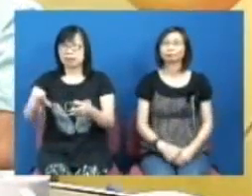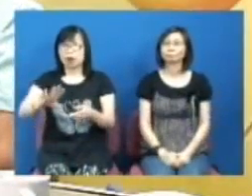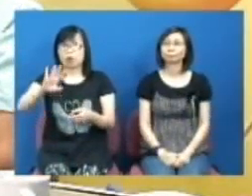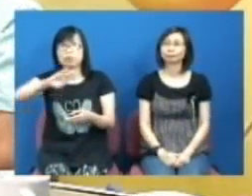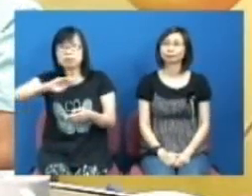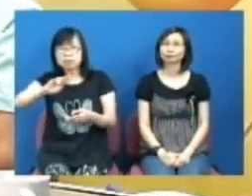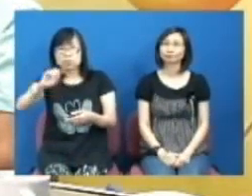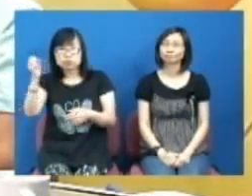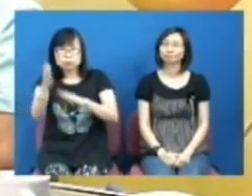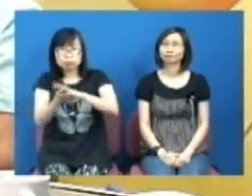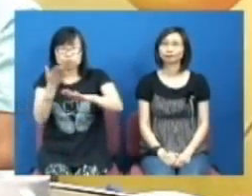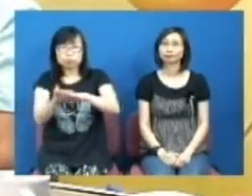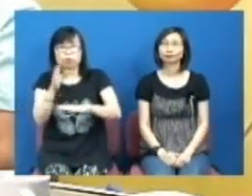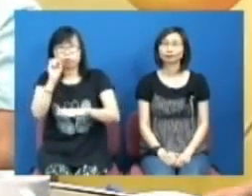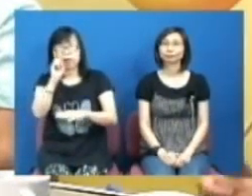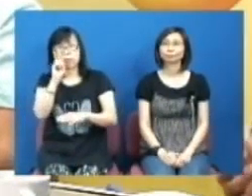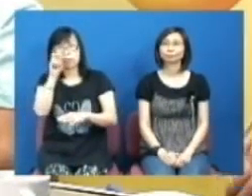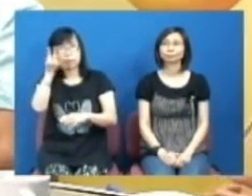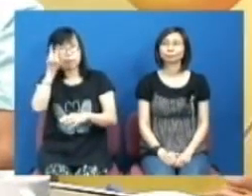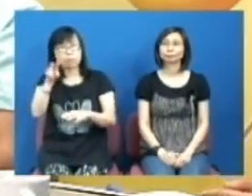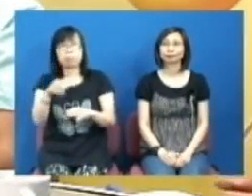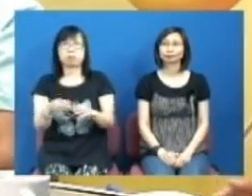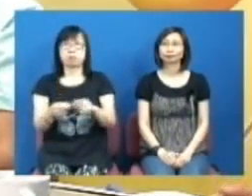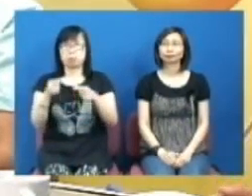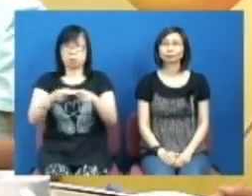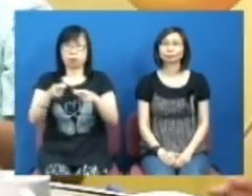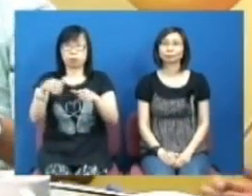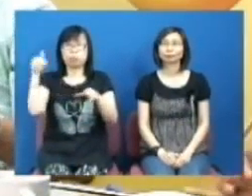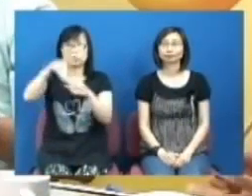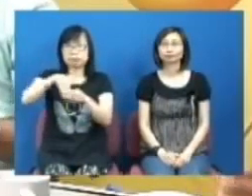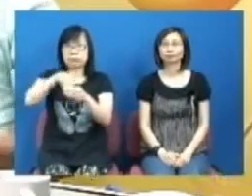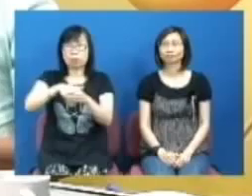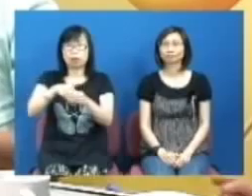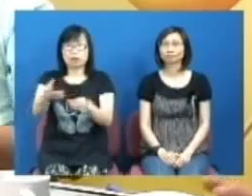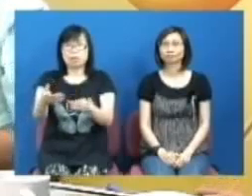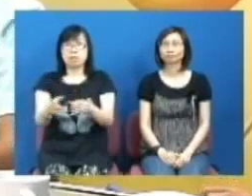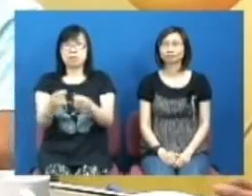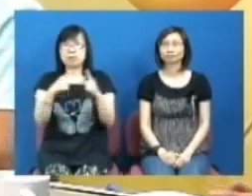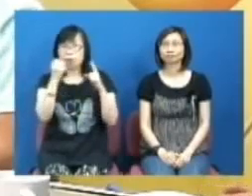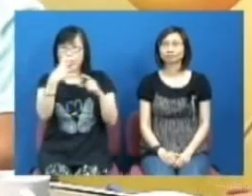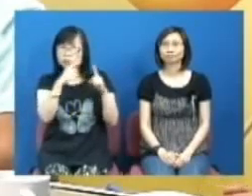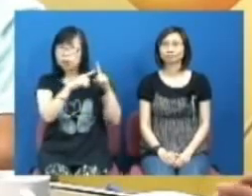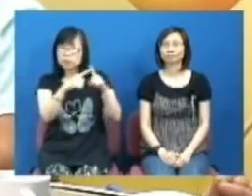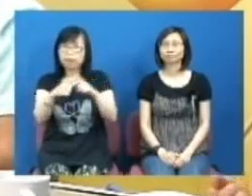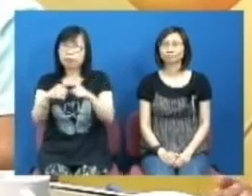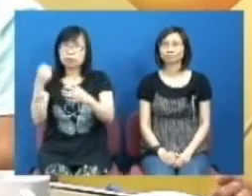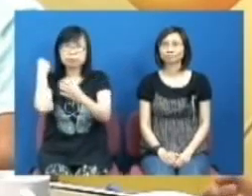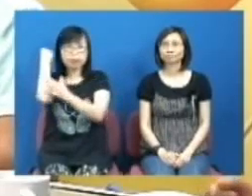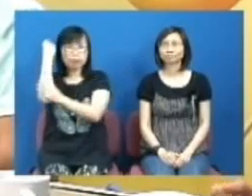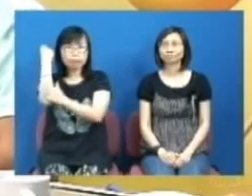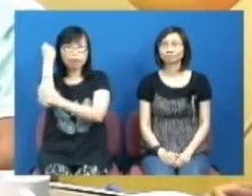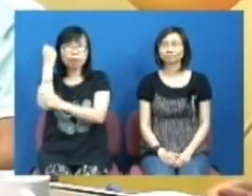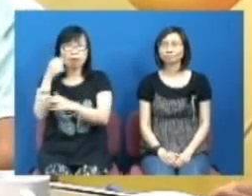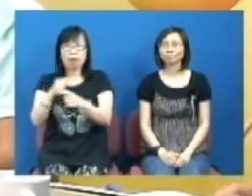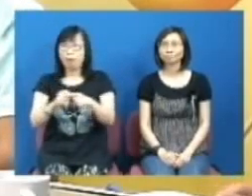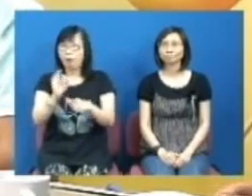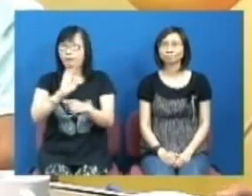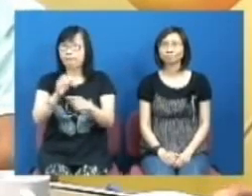如果即係講翻五區公投。你就對睇到呢一個民主黨當日去反對五區公投係冇理